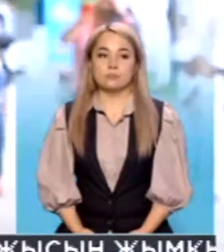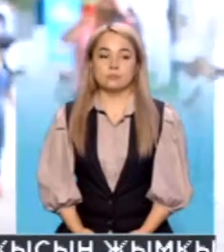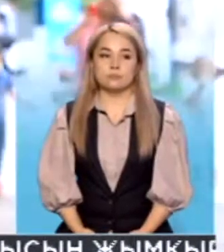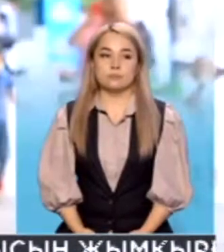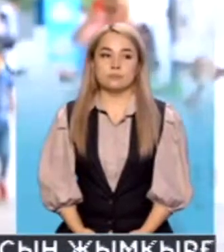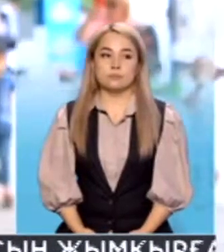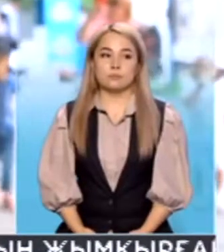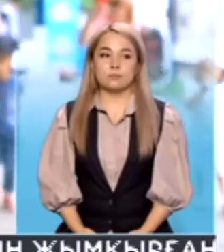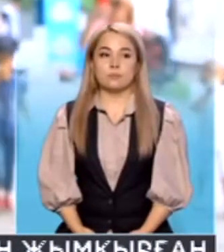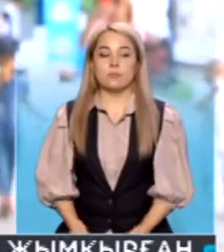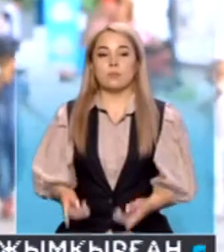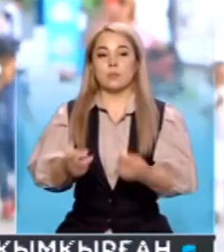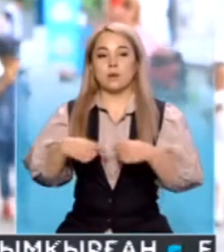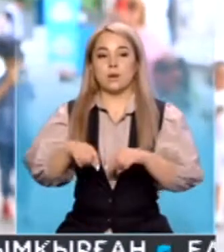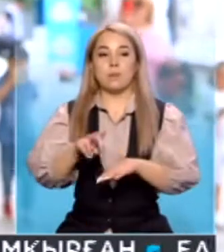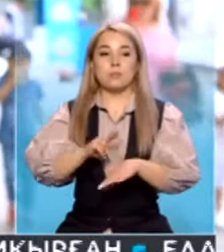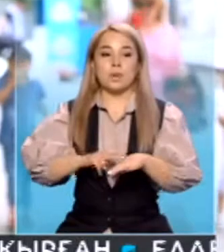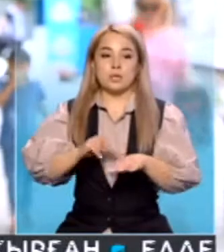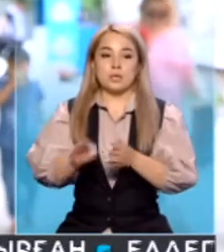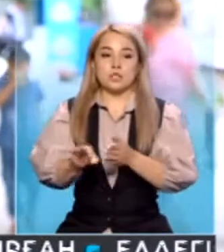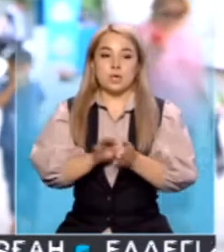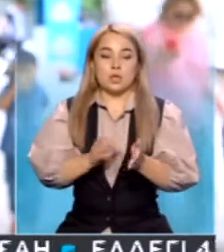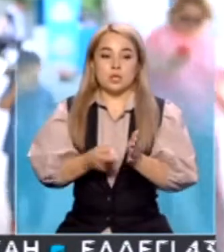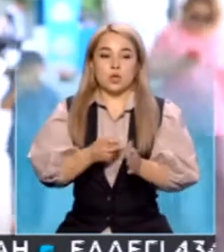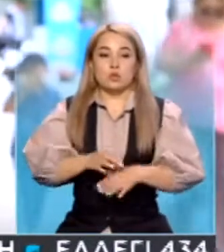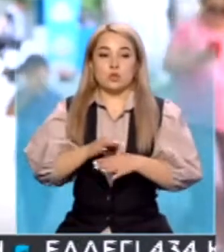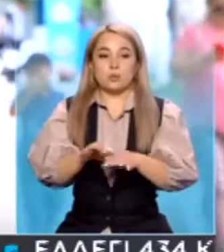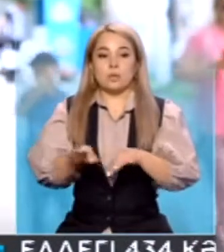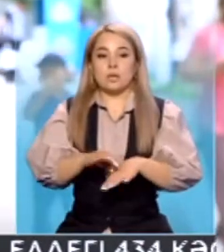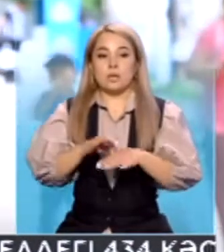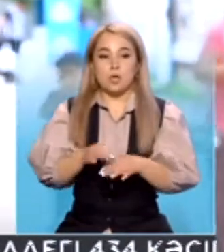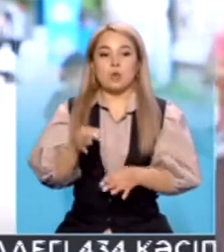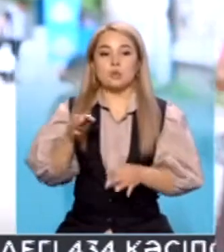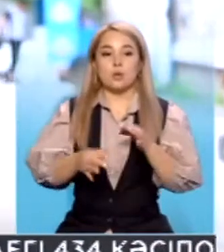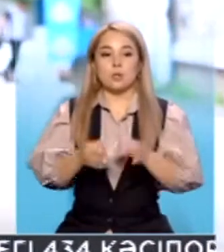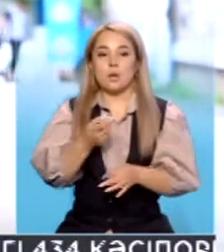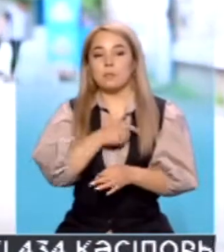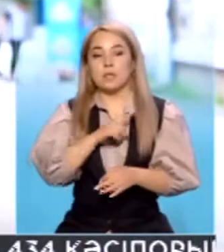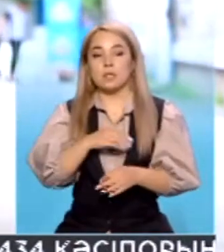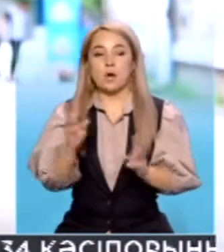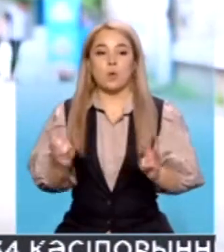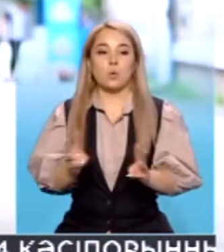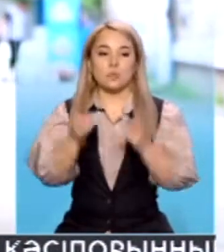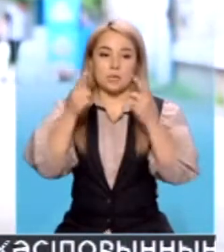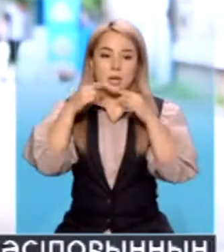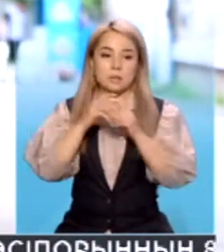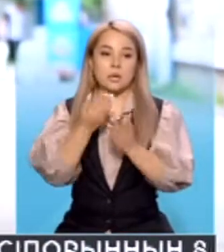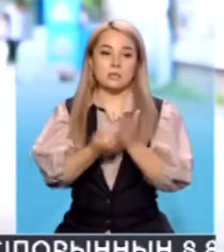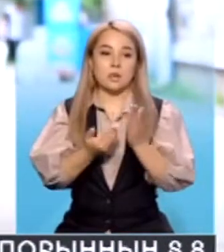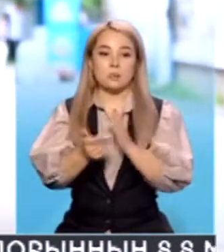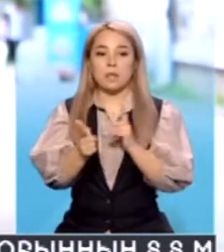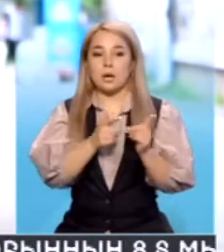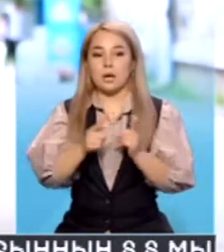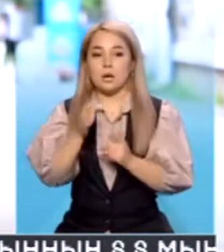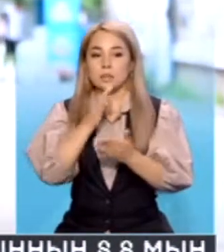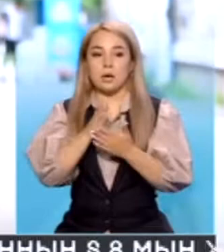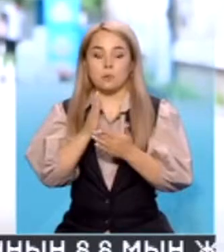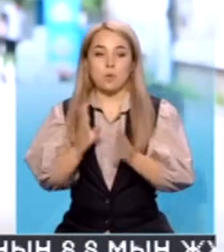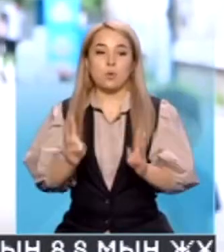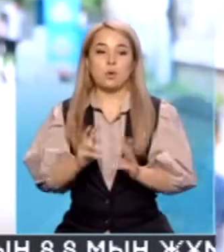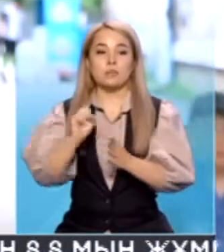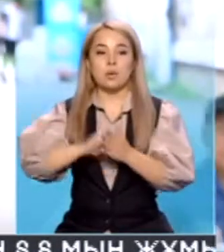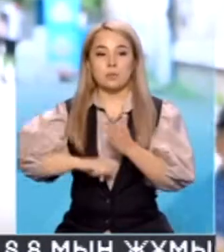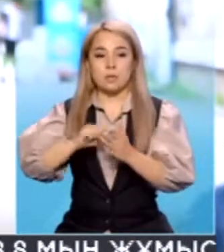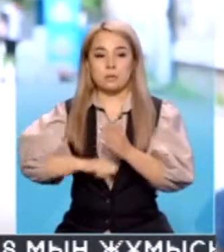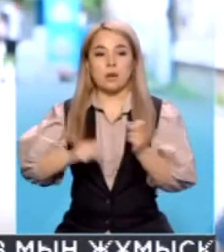Органами полиции. Полиция органдары жедел тергеу шараларын жүргізіп жатыр. Сот медициналық және өрт техникалық сараптамалар тағайындалды. Өрттің шығу себебі